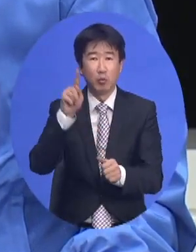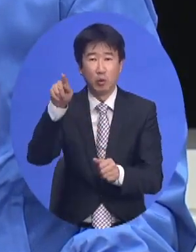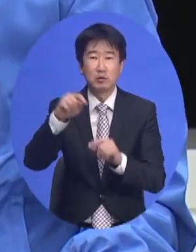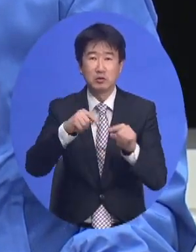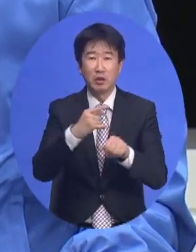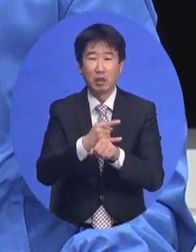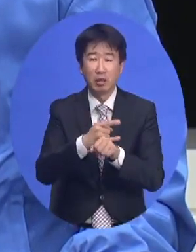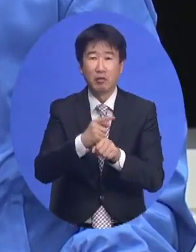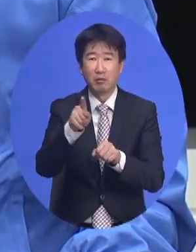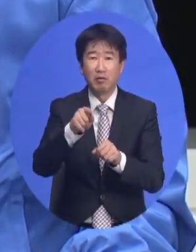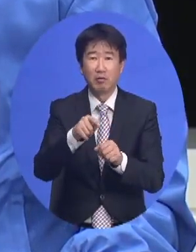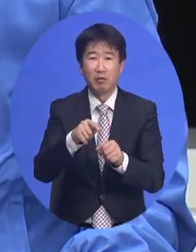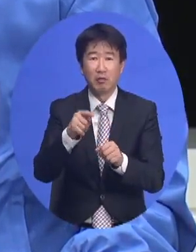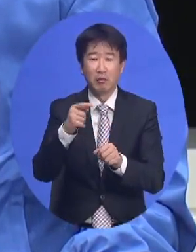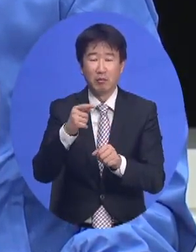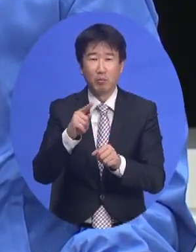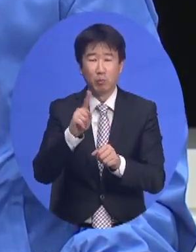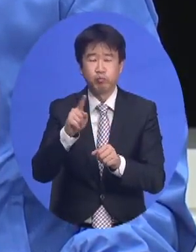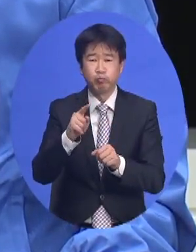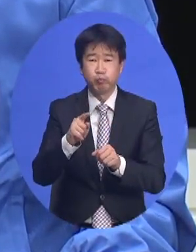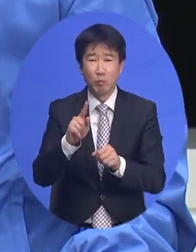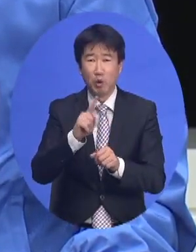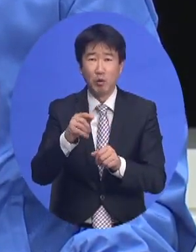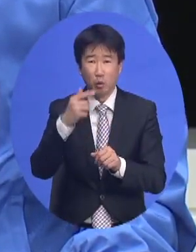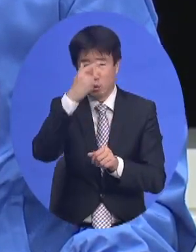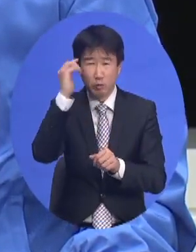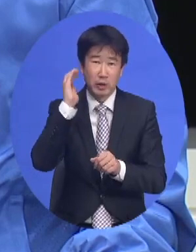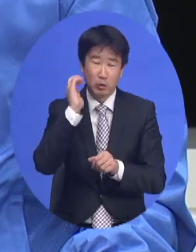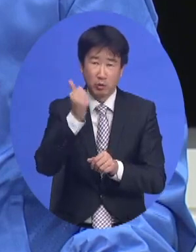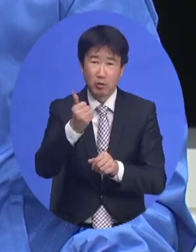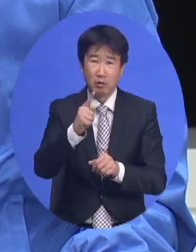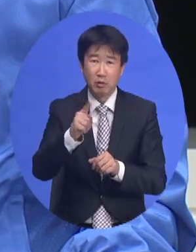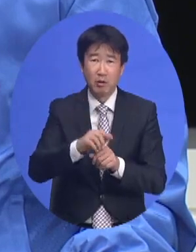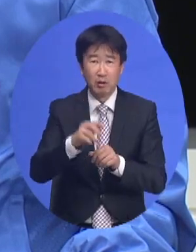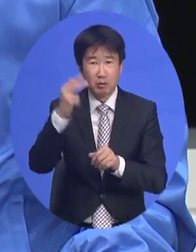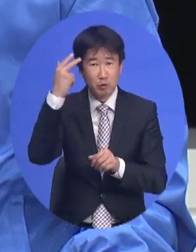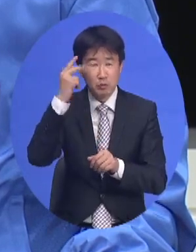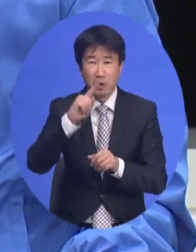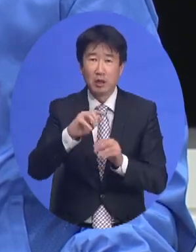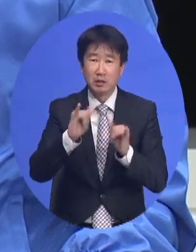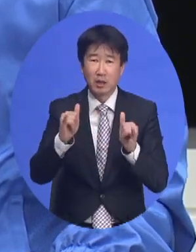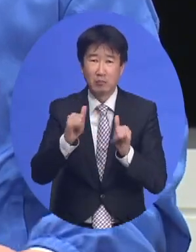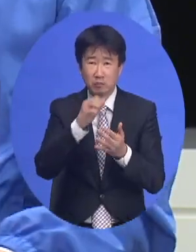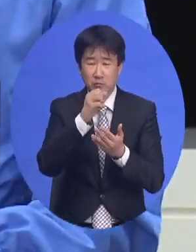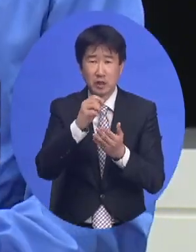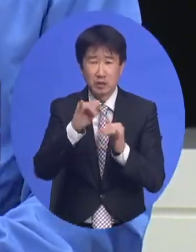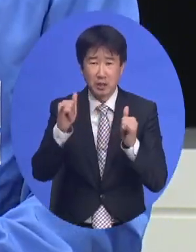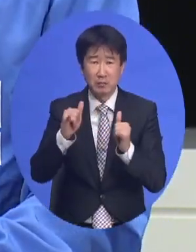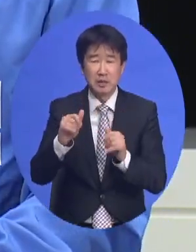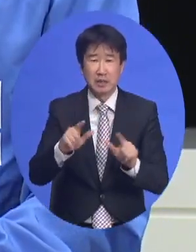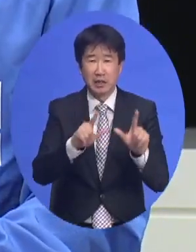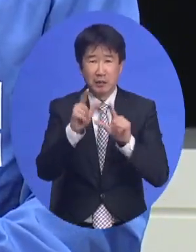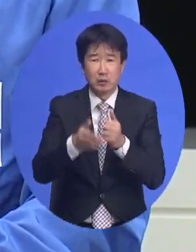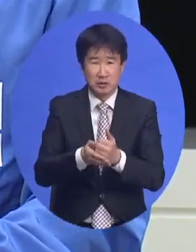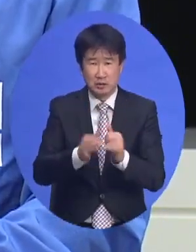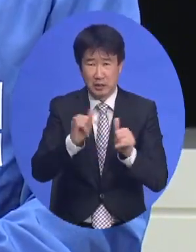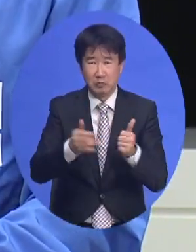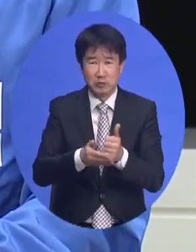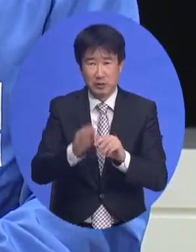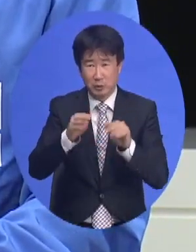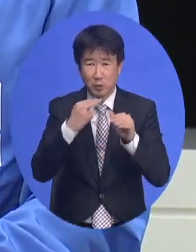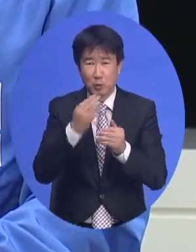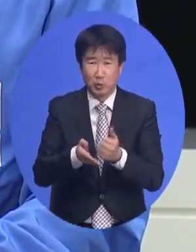정설하겠다. 그거보다는 우리 노무현 대통령 그 정신이 뭡니까? 사람 사는 세상입니다. 사람 존중하는 세상, 차별